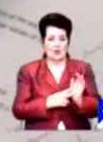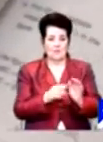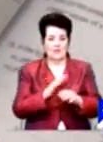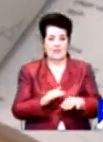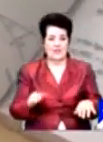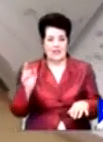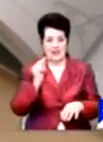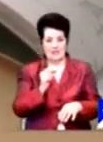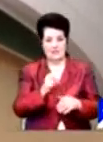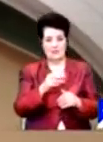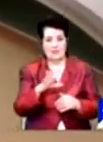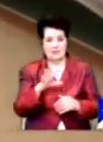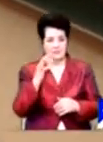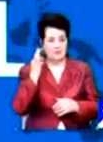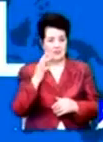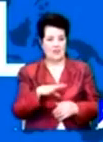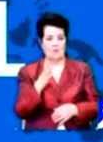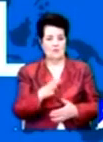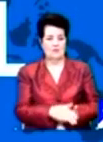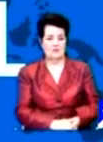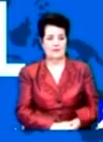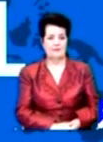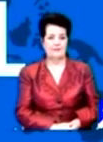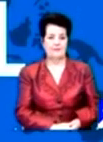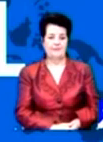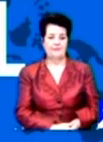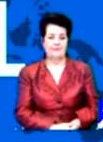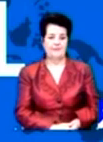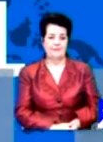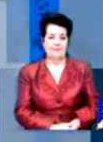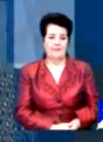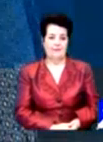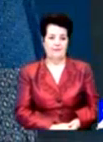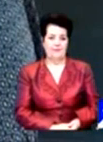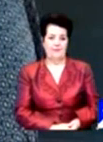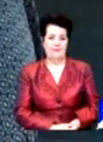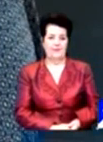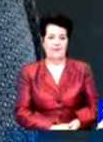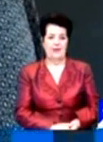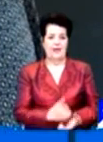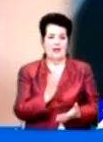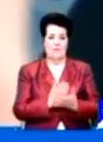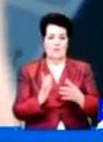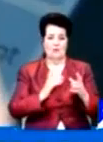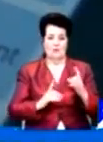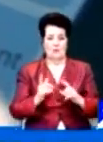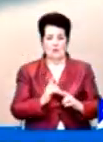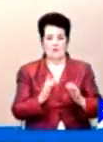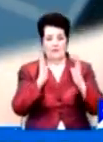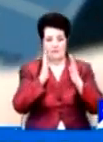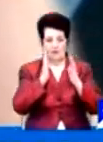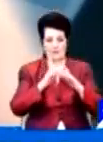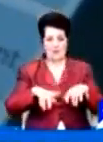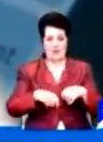15 țări. Amendă record pentru Facebook pentru